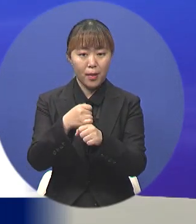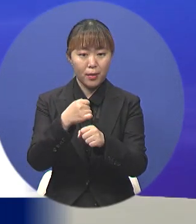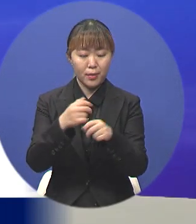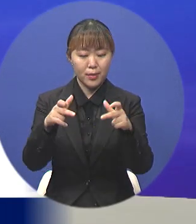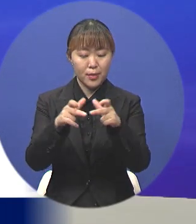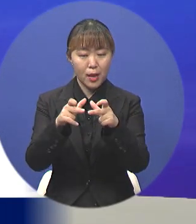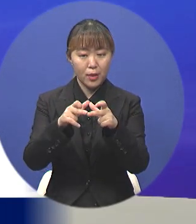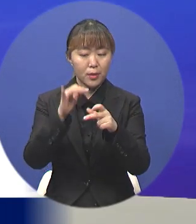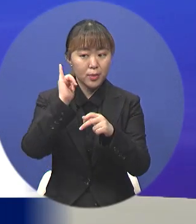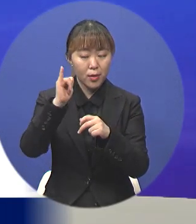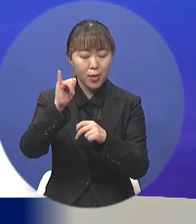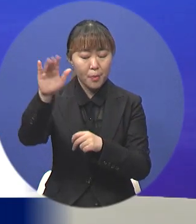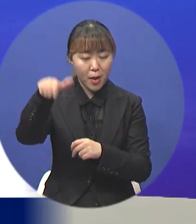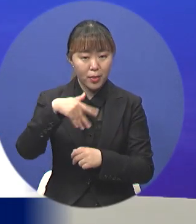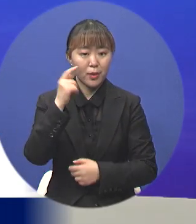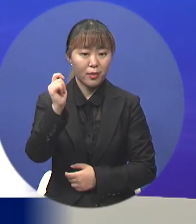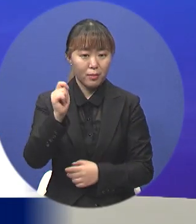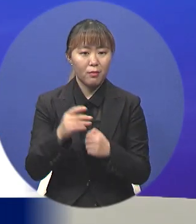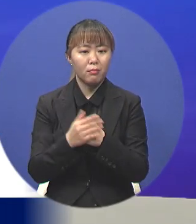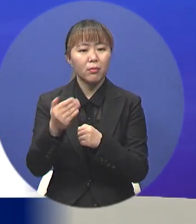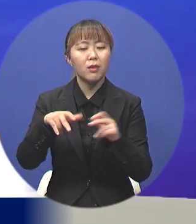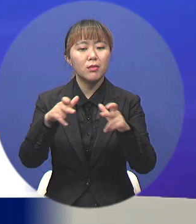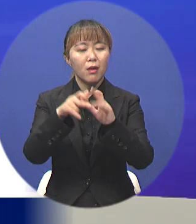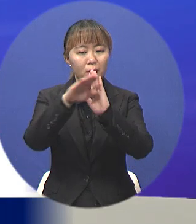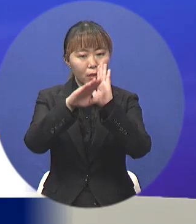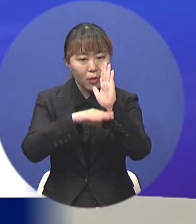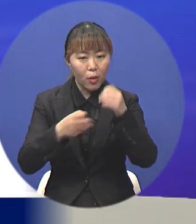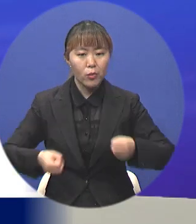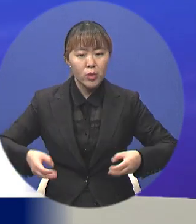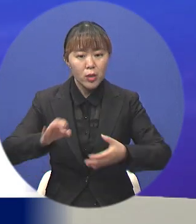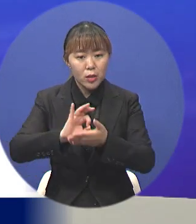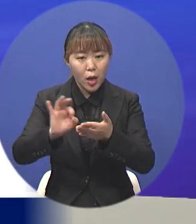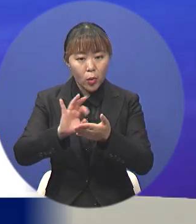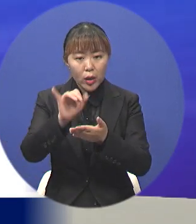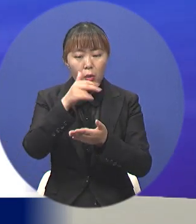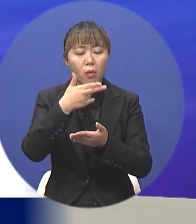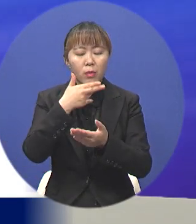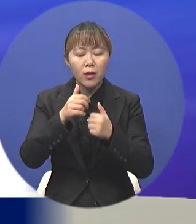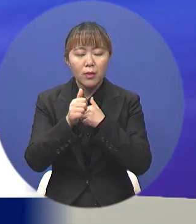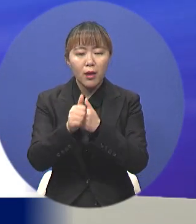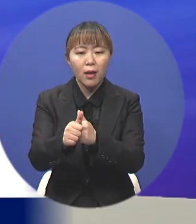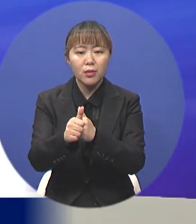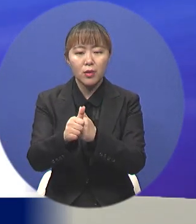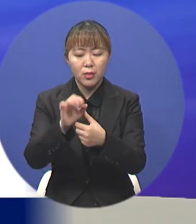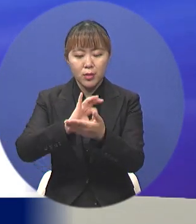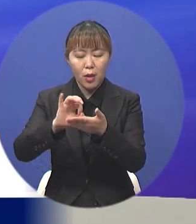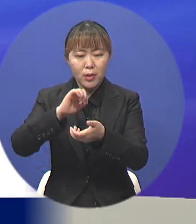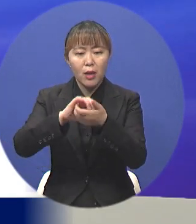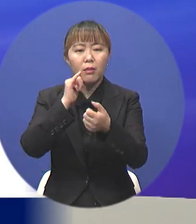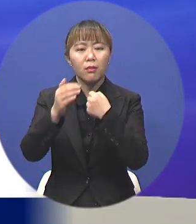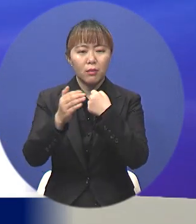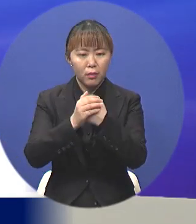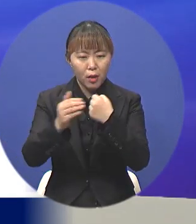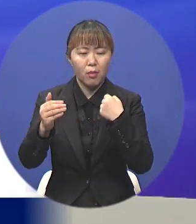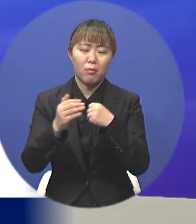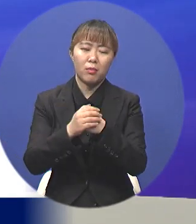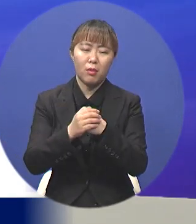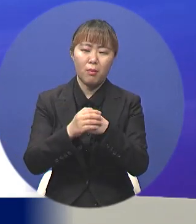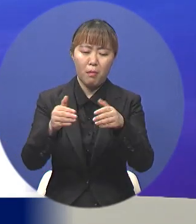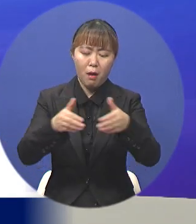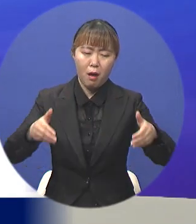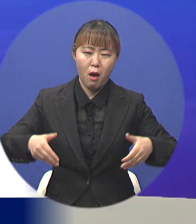콜택시. 그런데 장애 등급과 휠체어 사용 여부만으로 이용을 제한하고 있어 사각지대가 발생하고